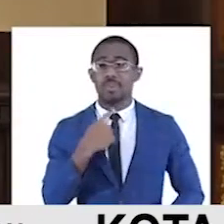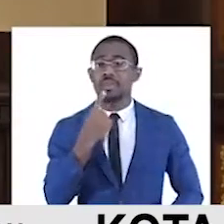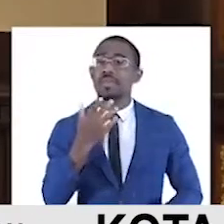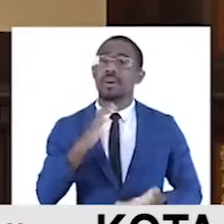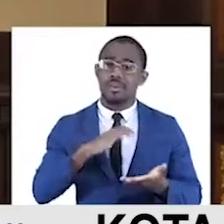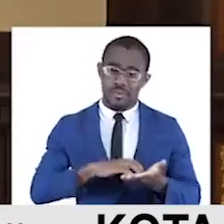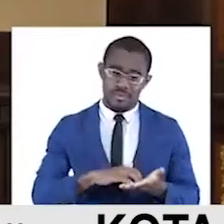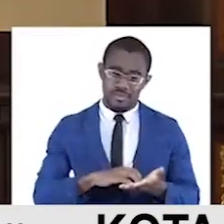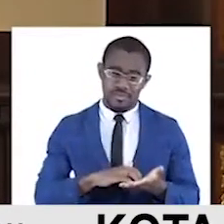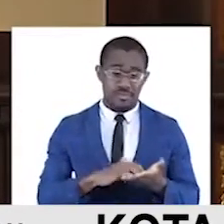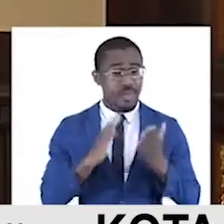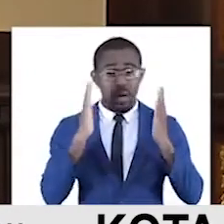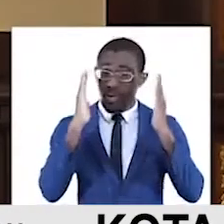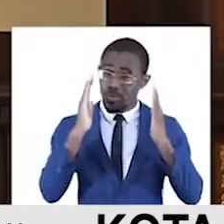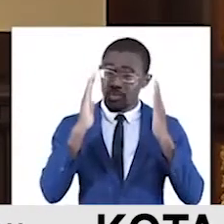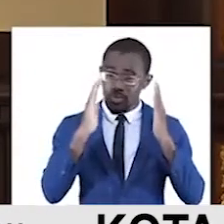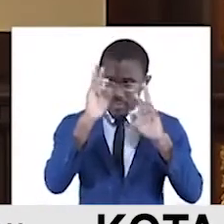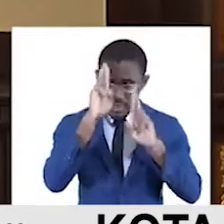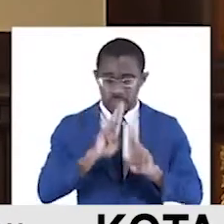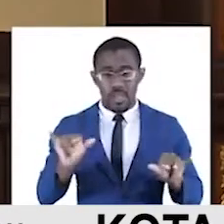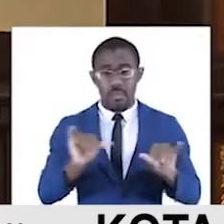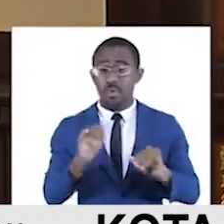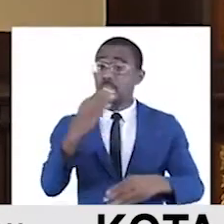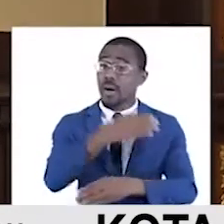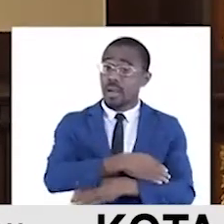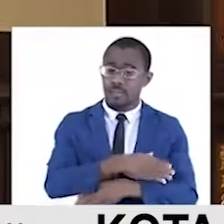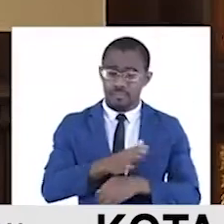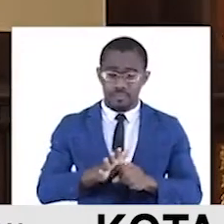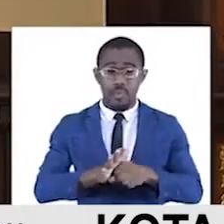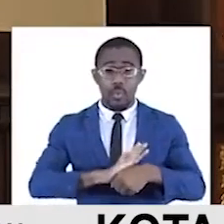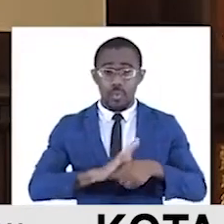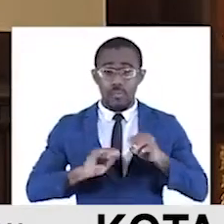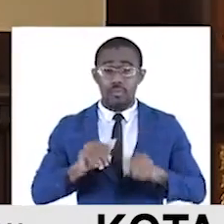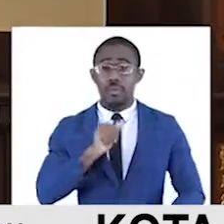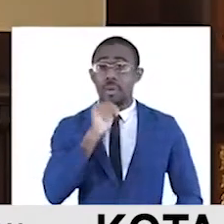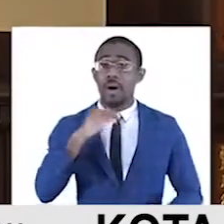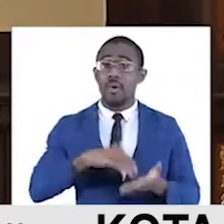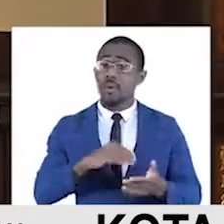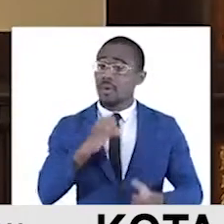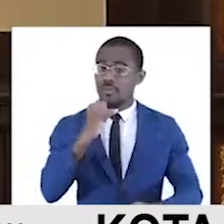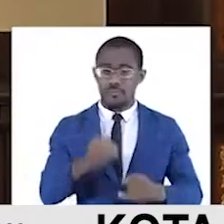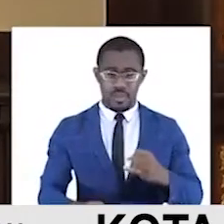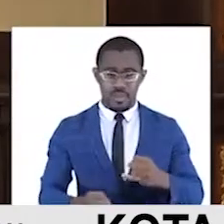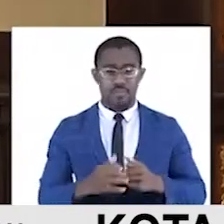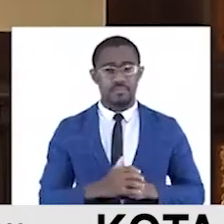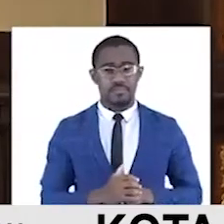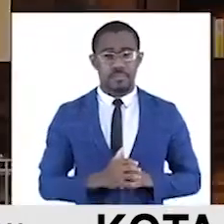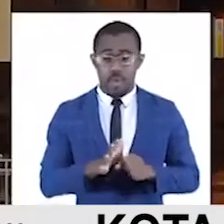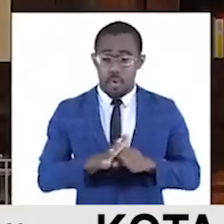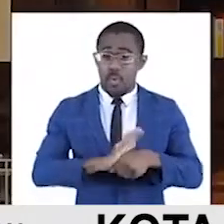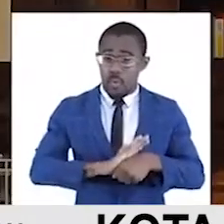mene ebega te mini bia mongo mwa ndangandanga bia haje. Mina humba kebe mba na imbia te